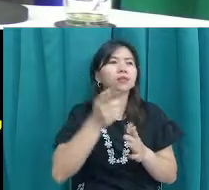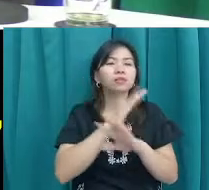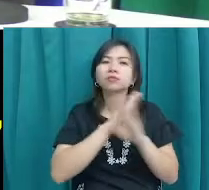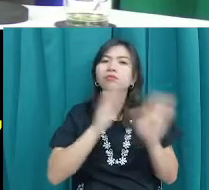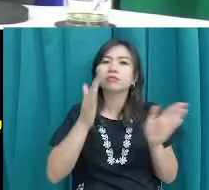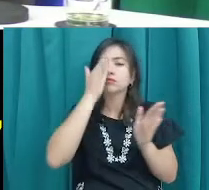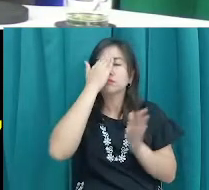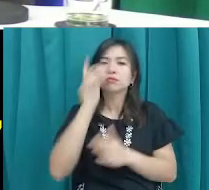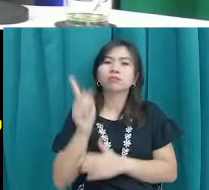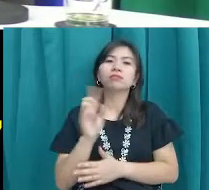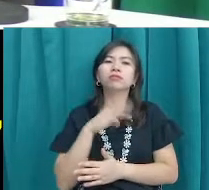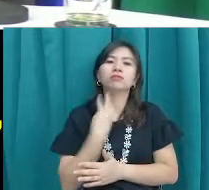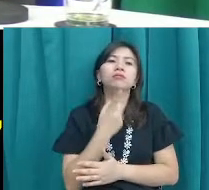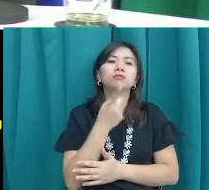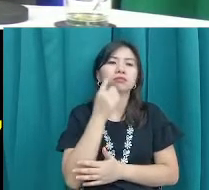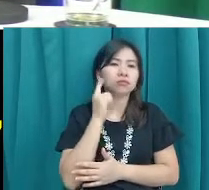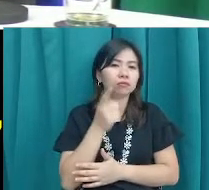lang,